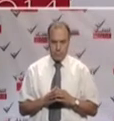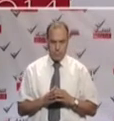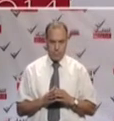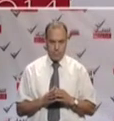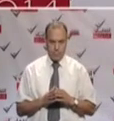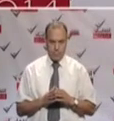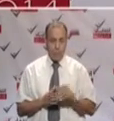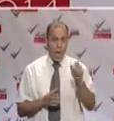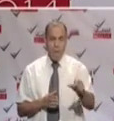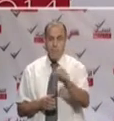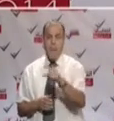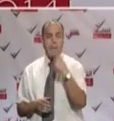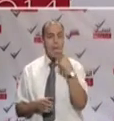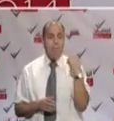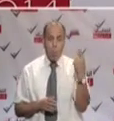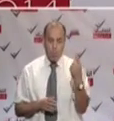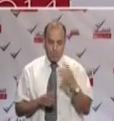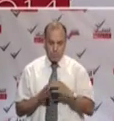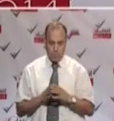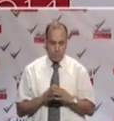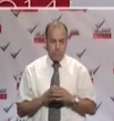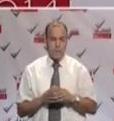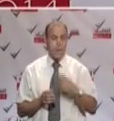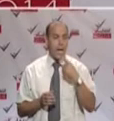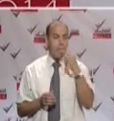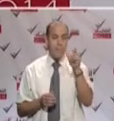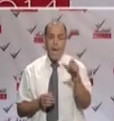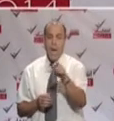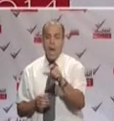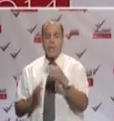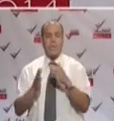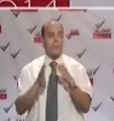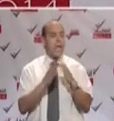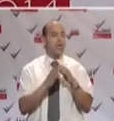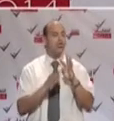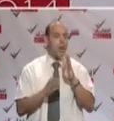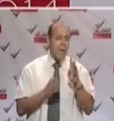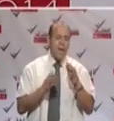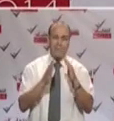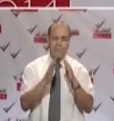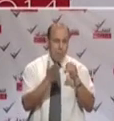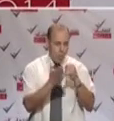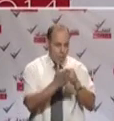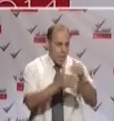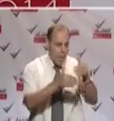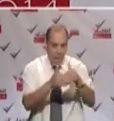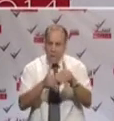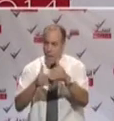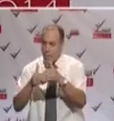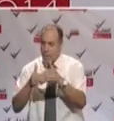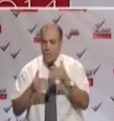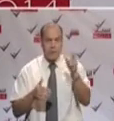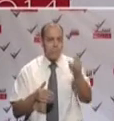يا أبناء نابل، يا أبناء دار شعبان الفهري ودار شعبان،